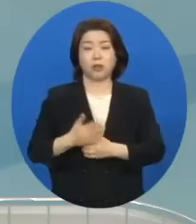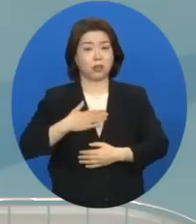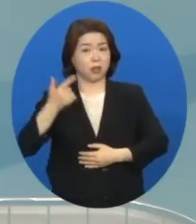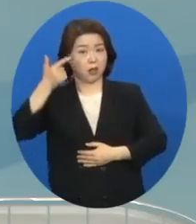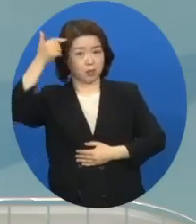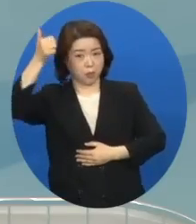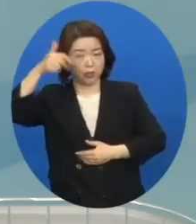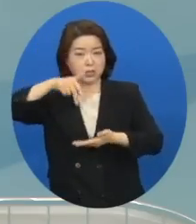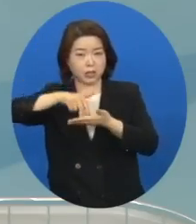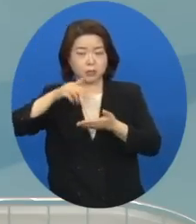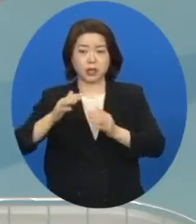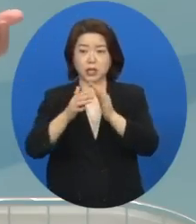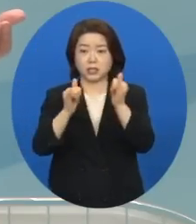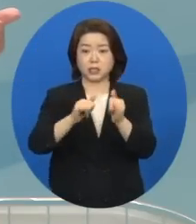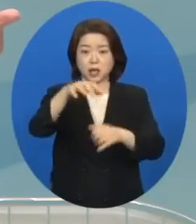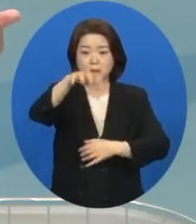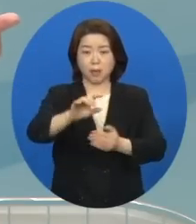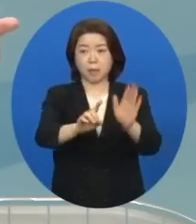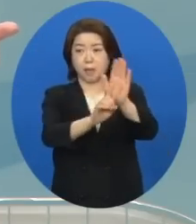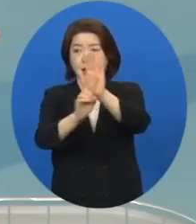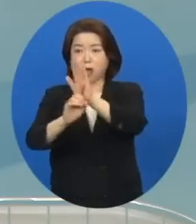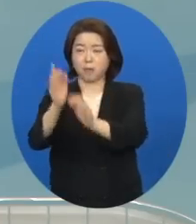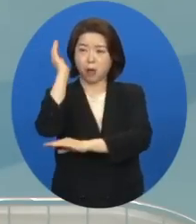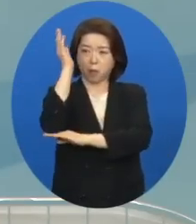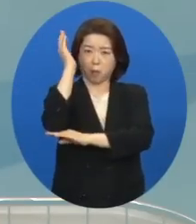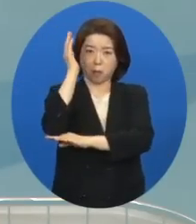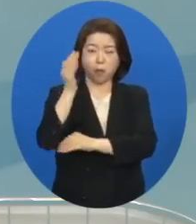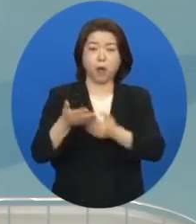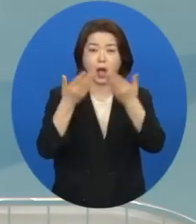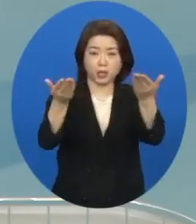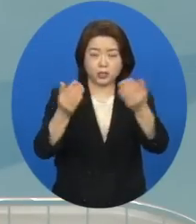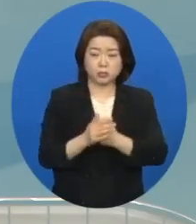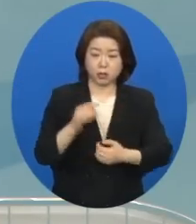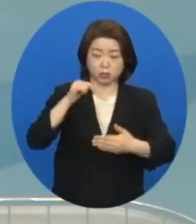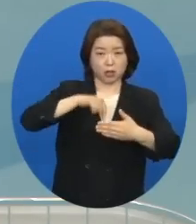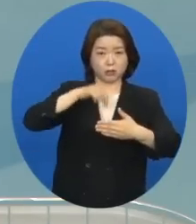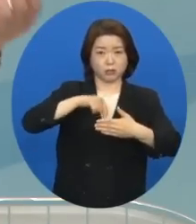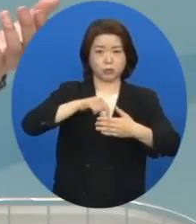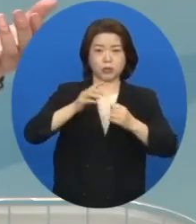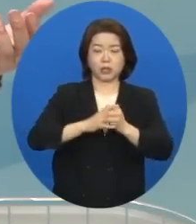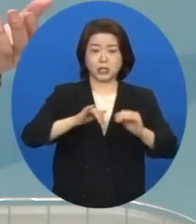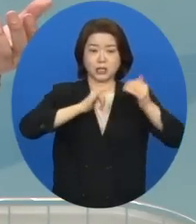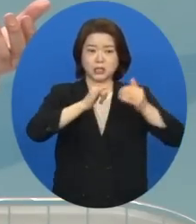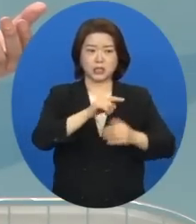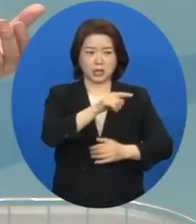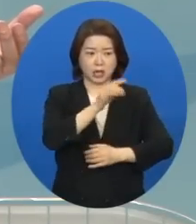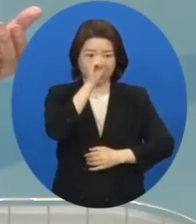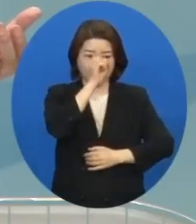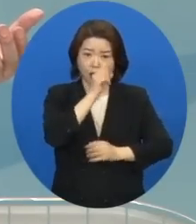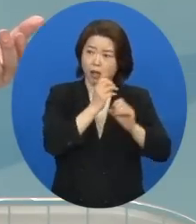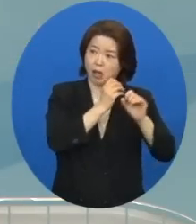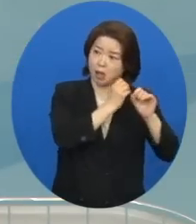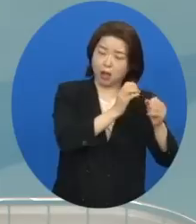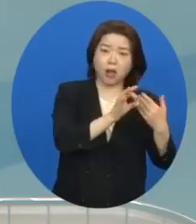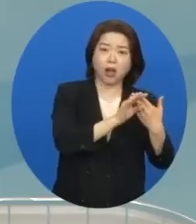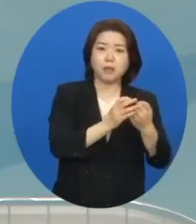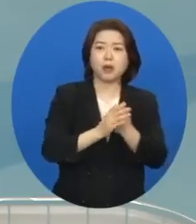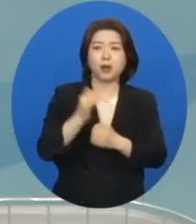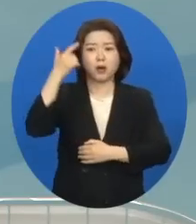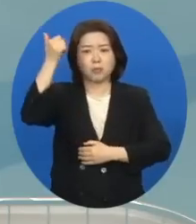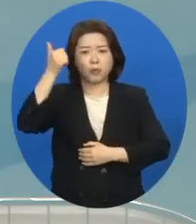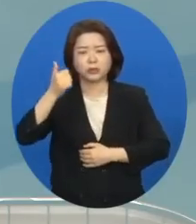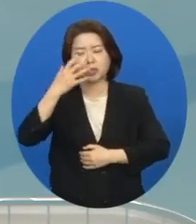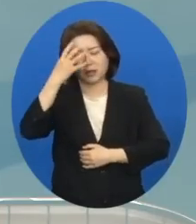되어서 사람들 앞에 나서서 말씀은 전하지만 실제로 제 마음속에는 세상이 더 좋으면 목사는